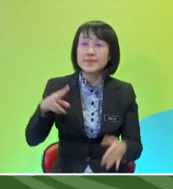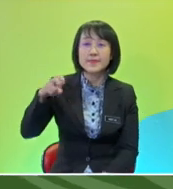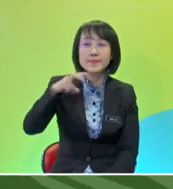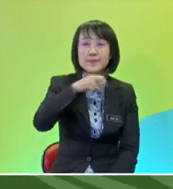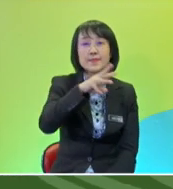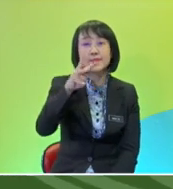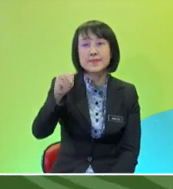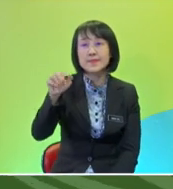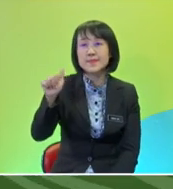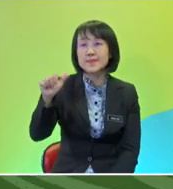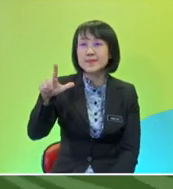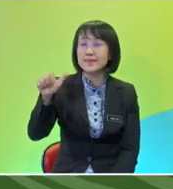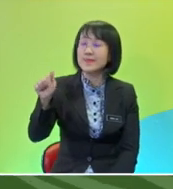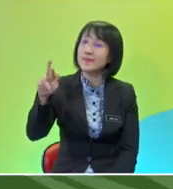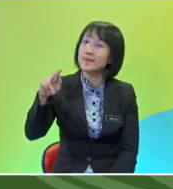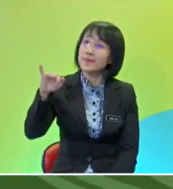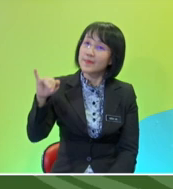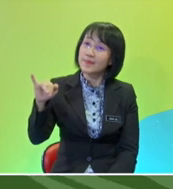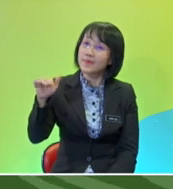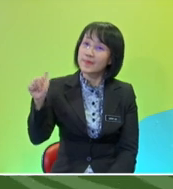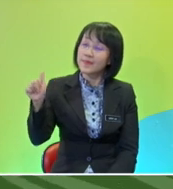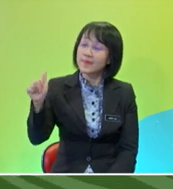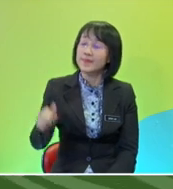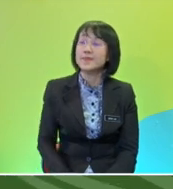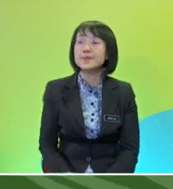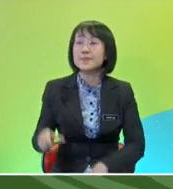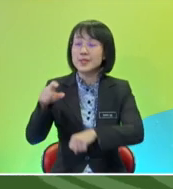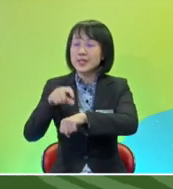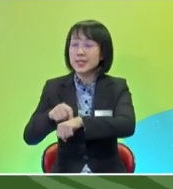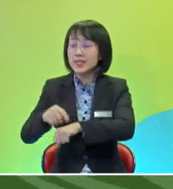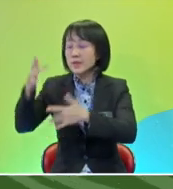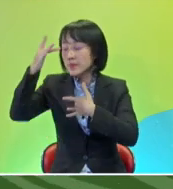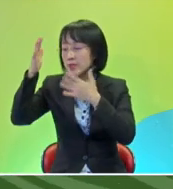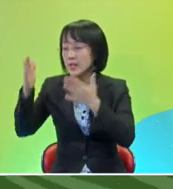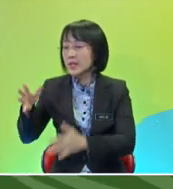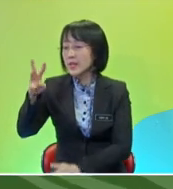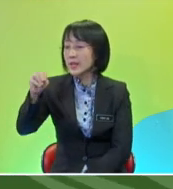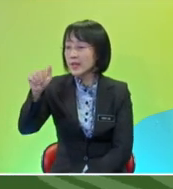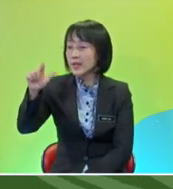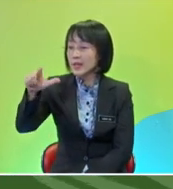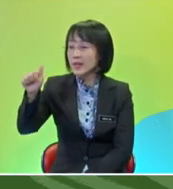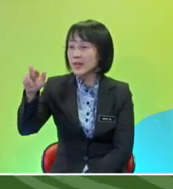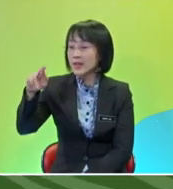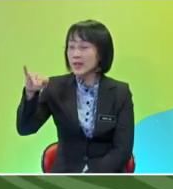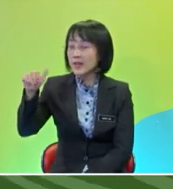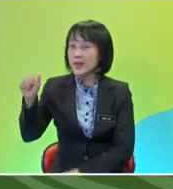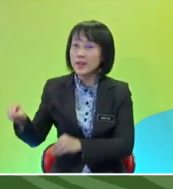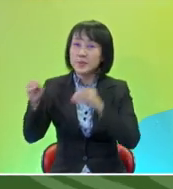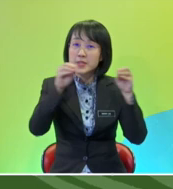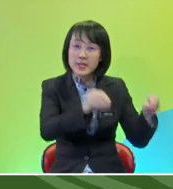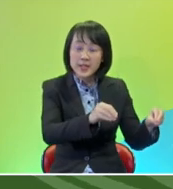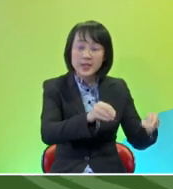nyamuk tiruk menggigit pesakit malaria, membawa parasit malaria dan menjangkiti orang sihat. Ya, betul